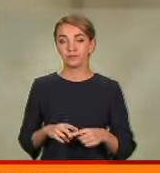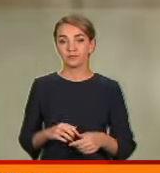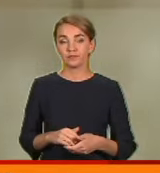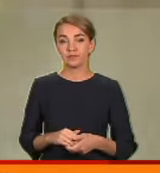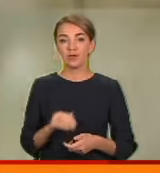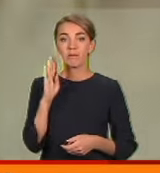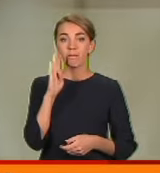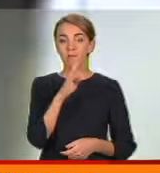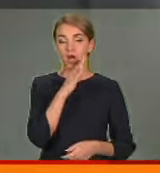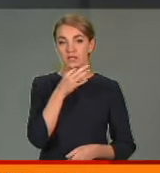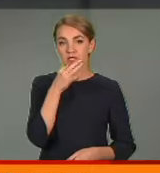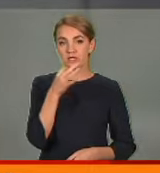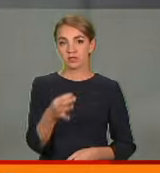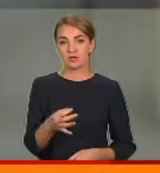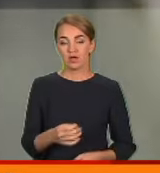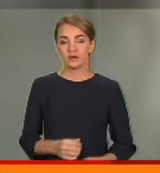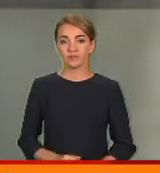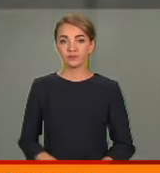Матері сказати.